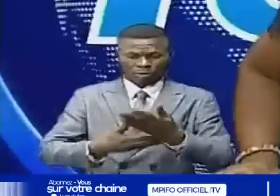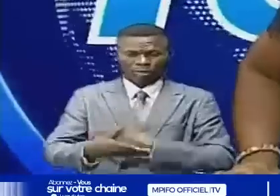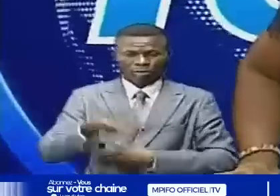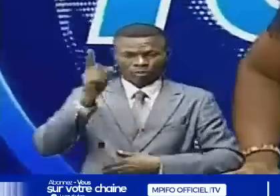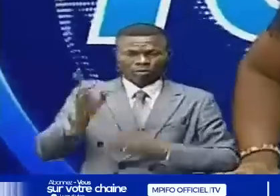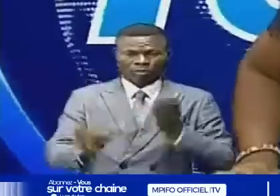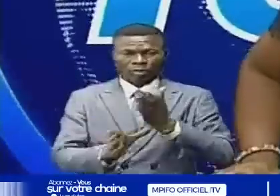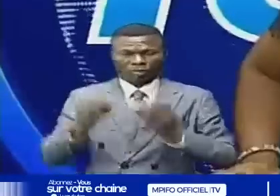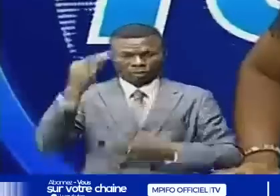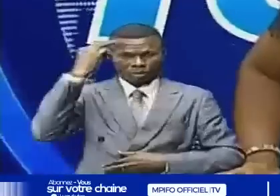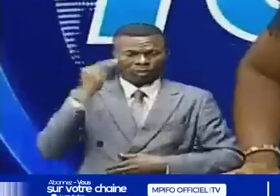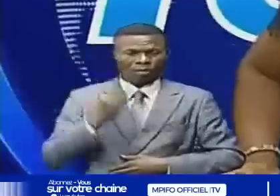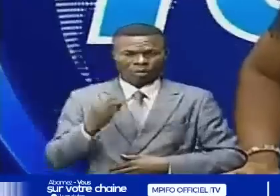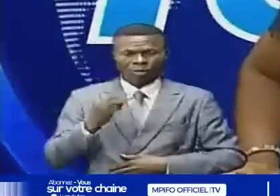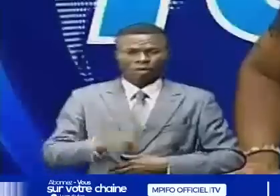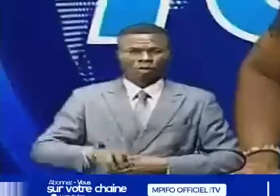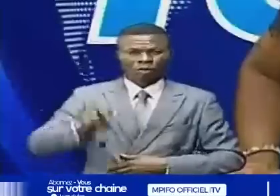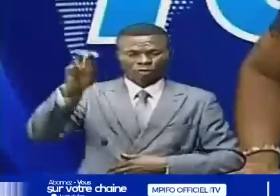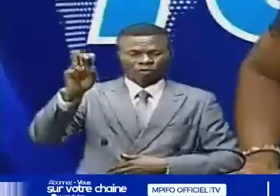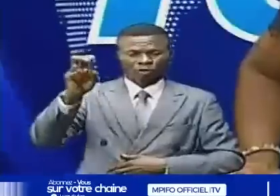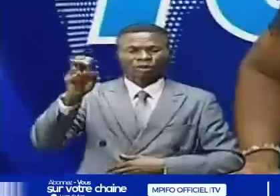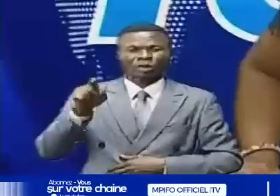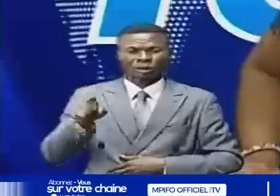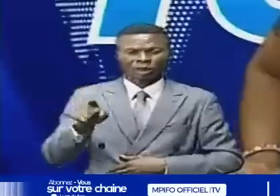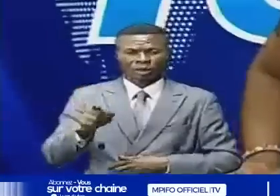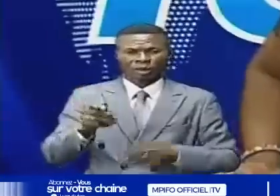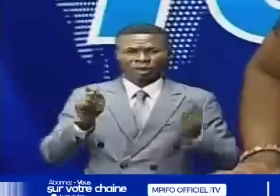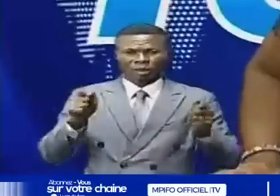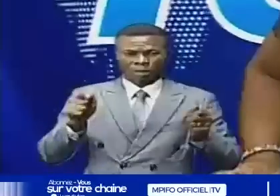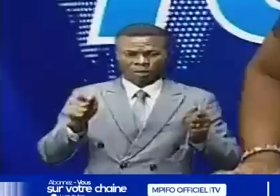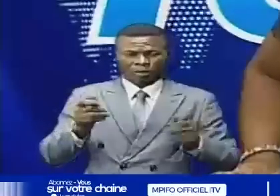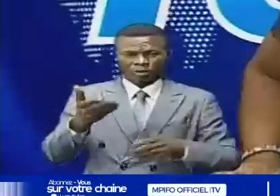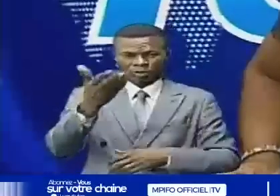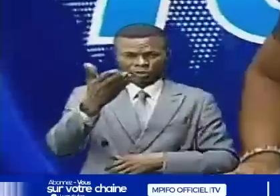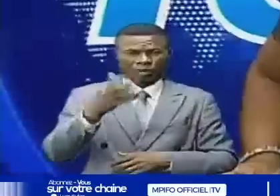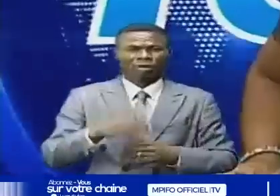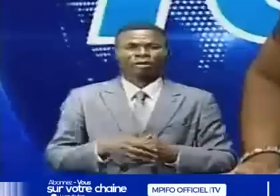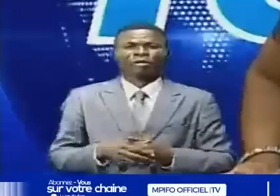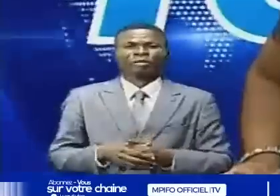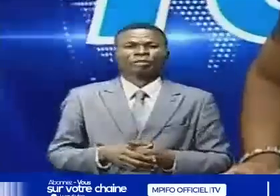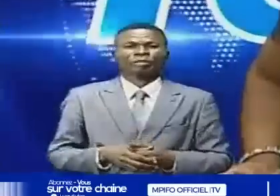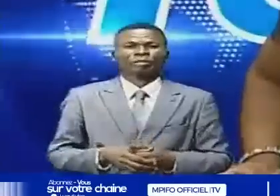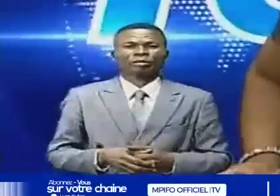ministre de la fonction publique, Jean-Pierre Liao. Un reportage signé Nadine Kilocho.